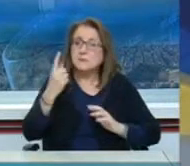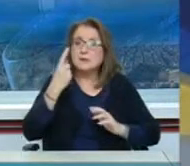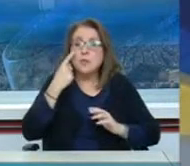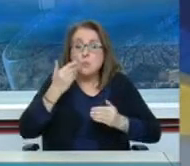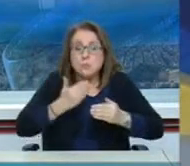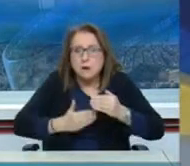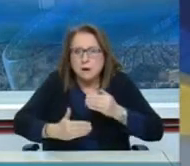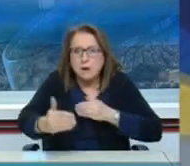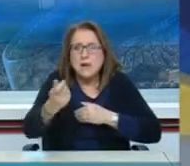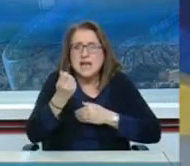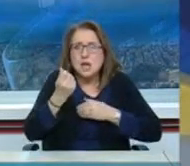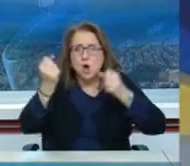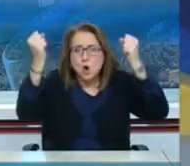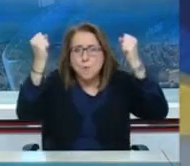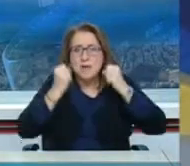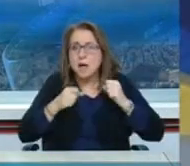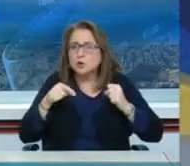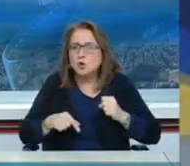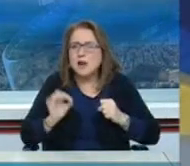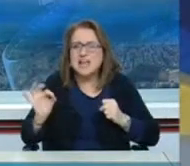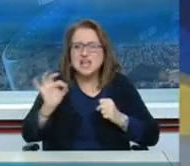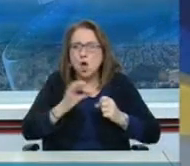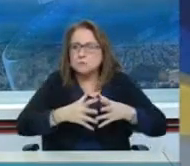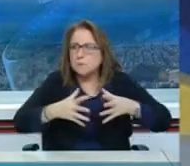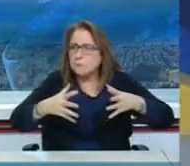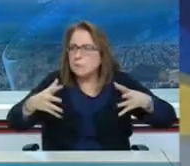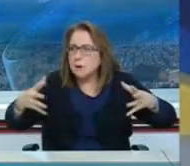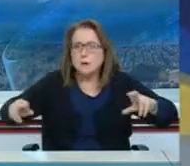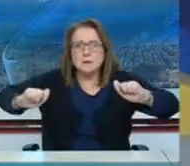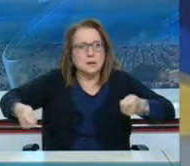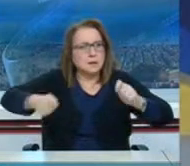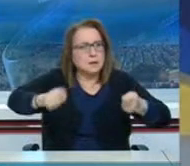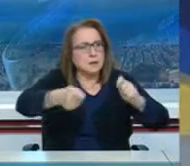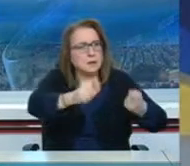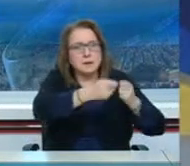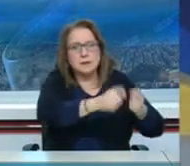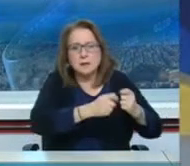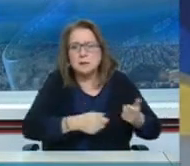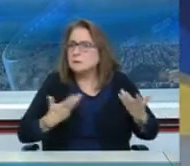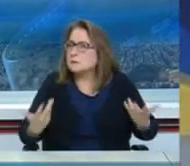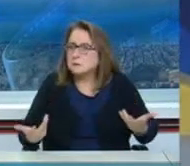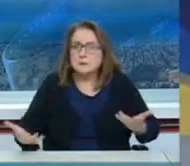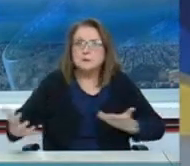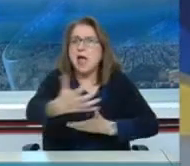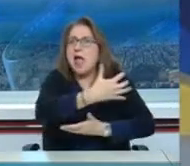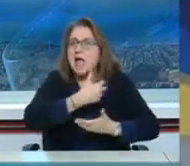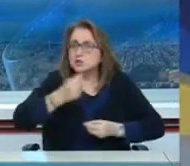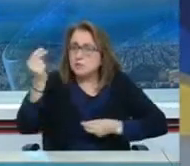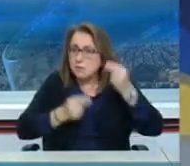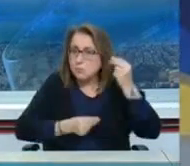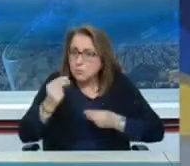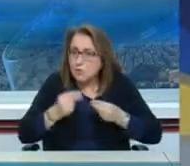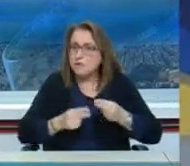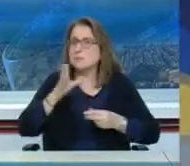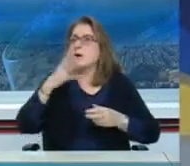συνεπειών της εξάπλωσης του ιού στη μεγέθυνση των οικονομιών, στα δημόσια οικονομικά και, όπως είπα πριν, και στην πραγματική